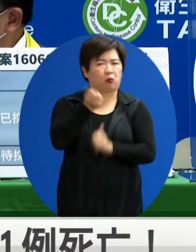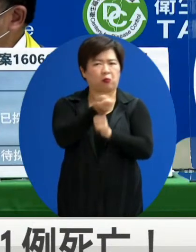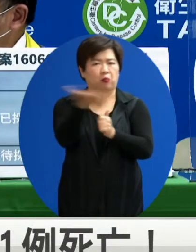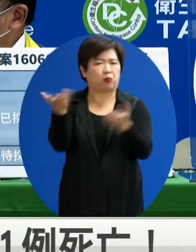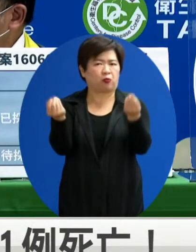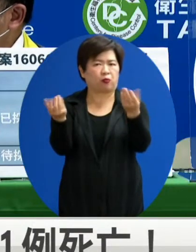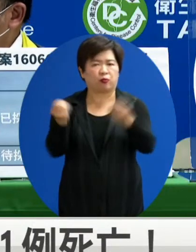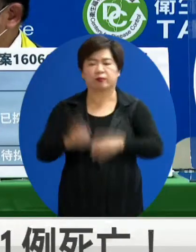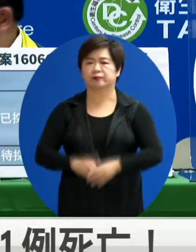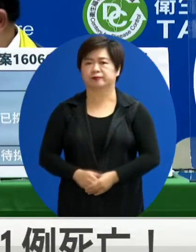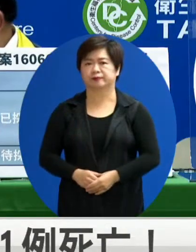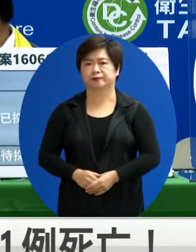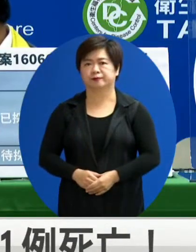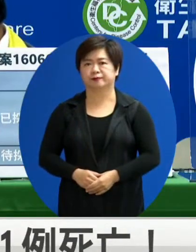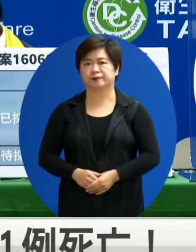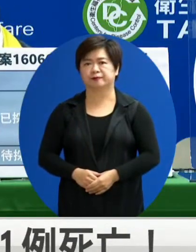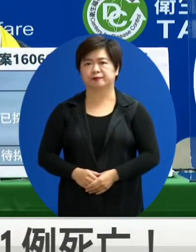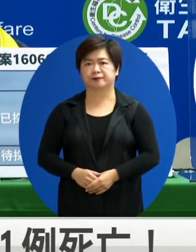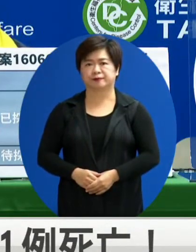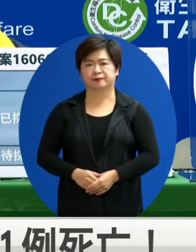哈。